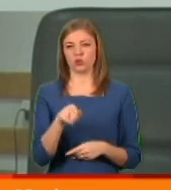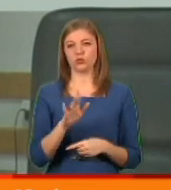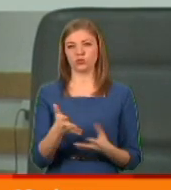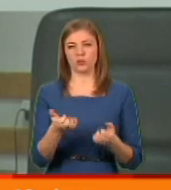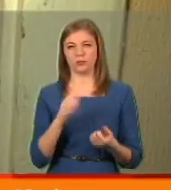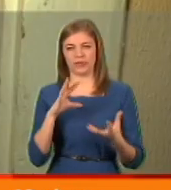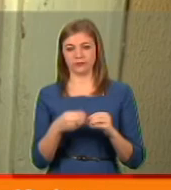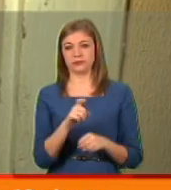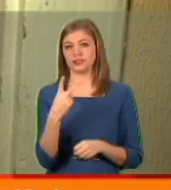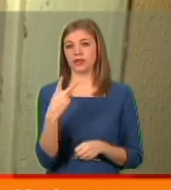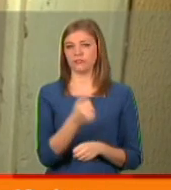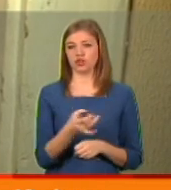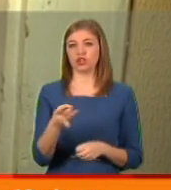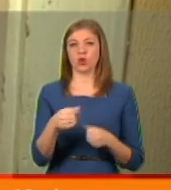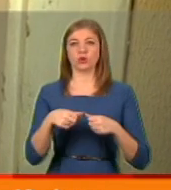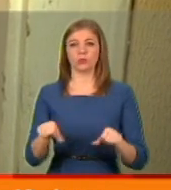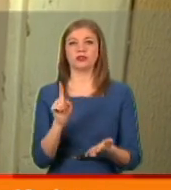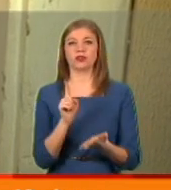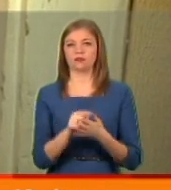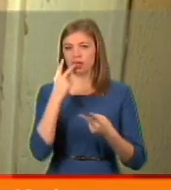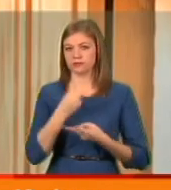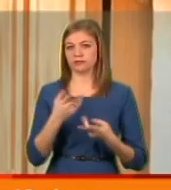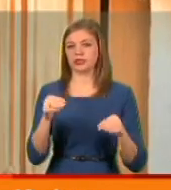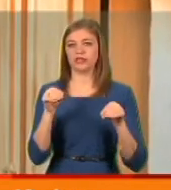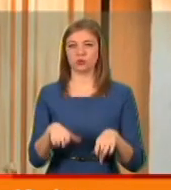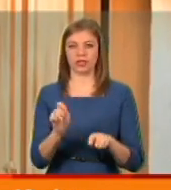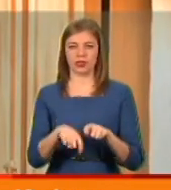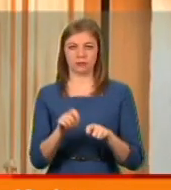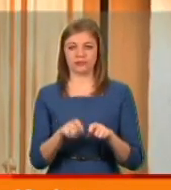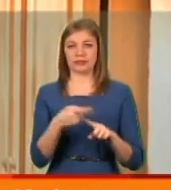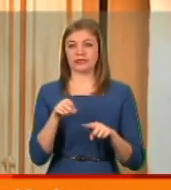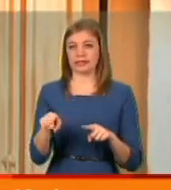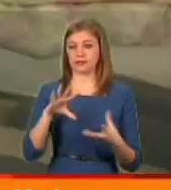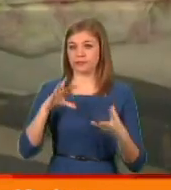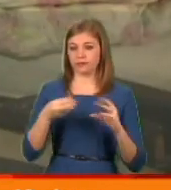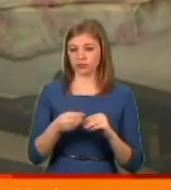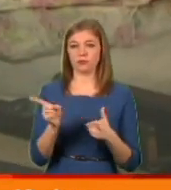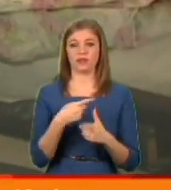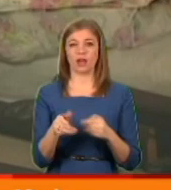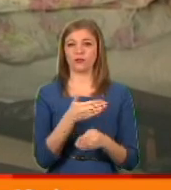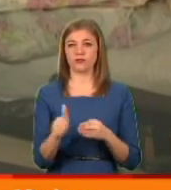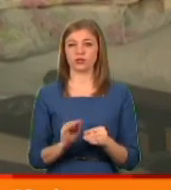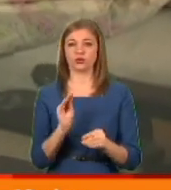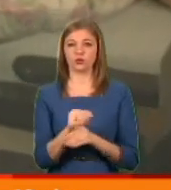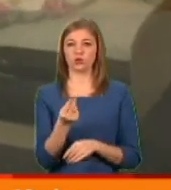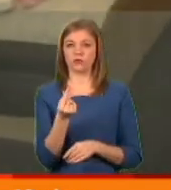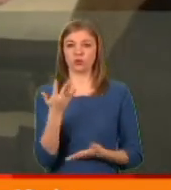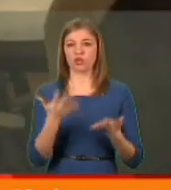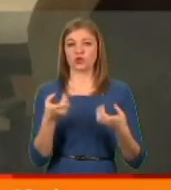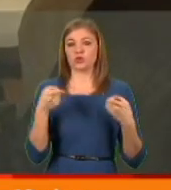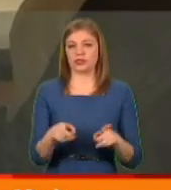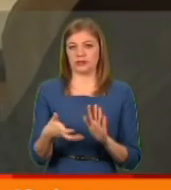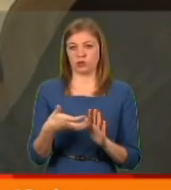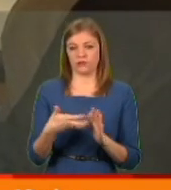прийняті висновки. За два тижні районна комісія має оприлюднити результати перевірки. За цими ж висновками або виділять додаткові кошти, якщо їх дійсно